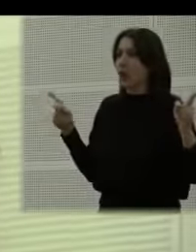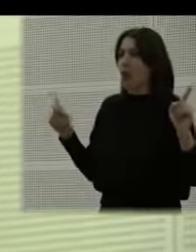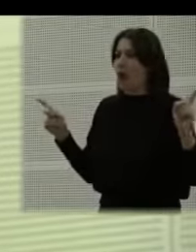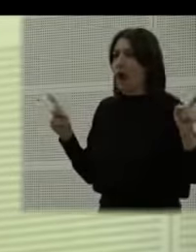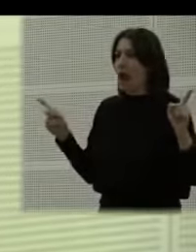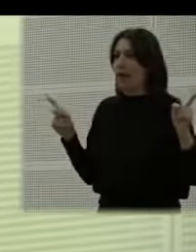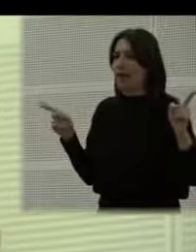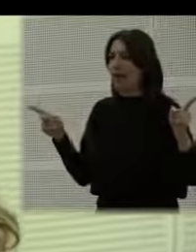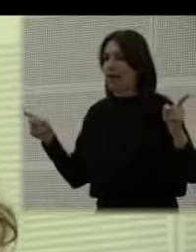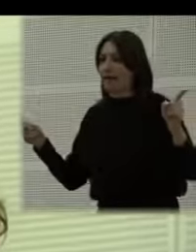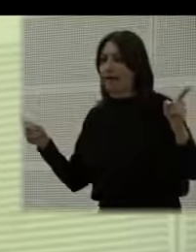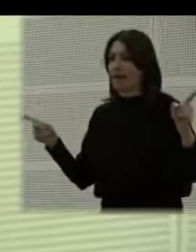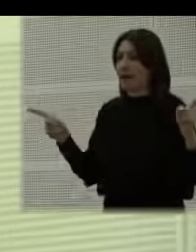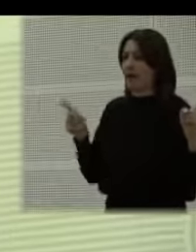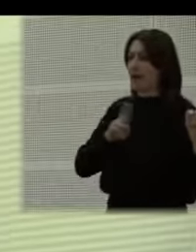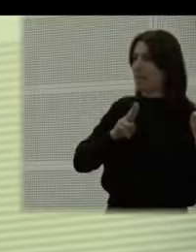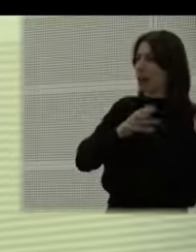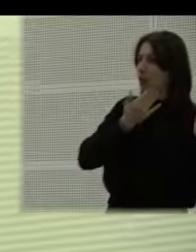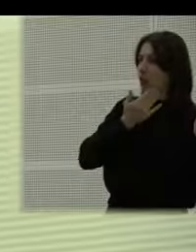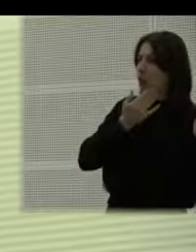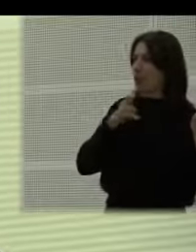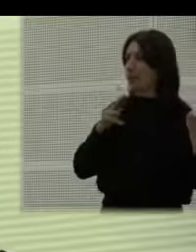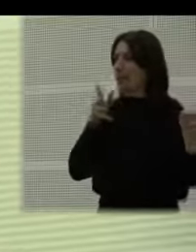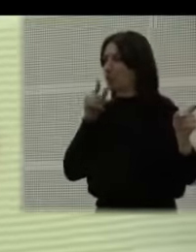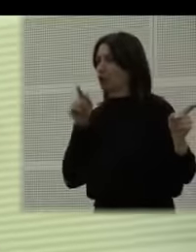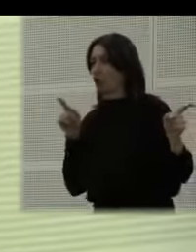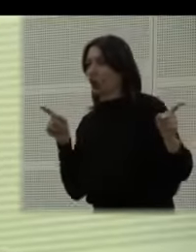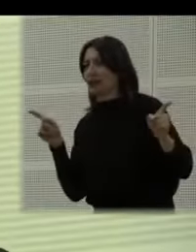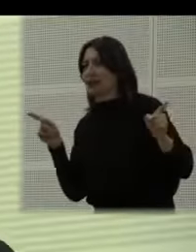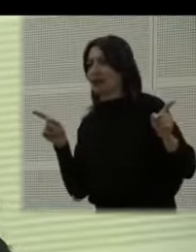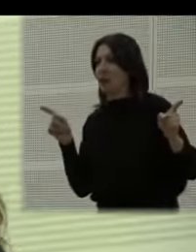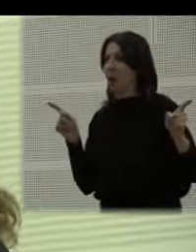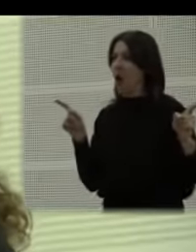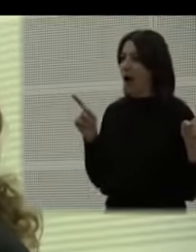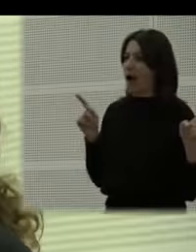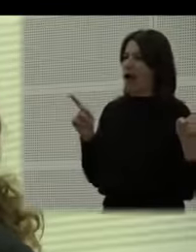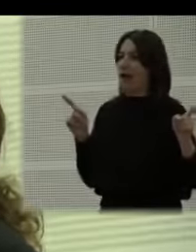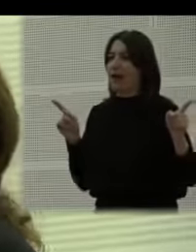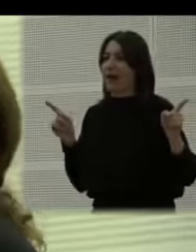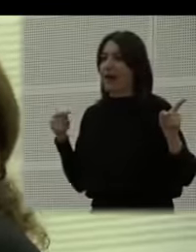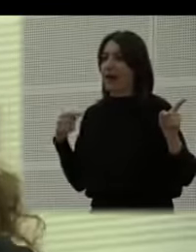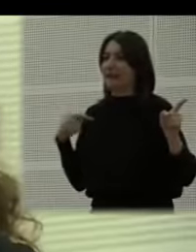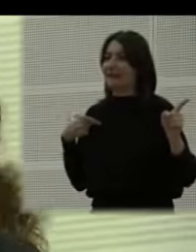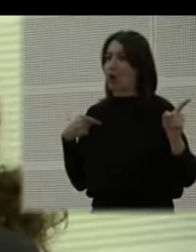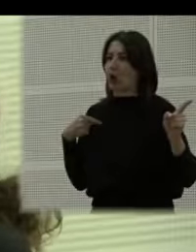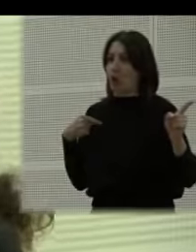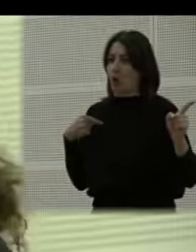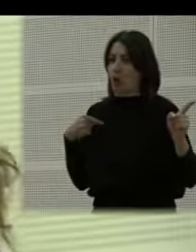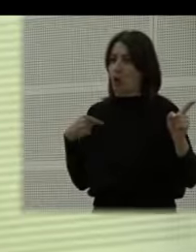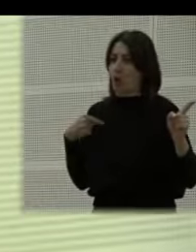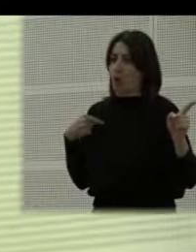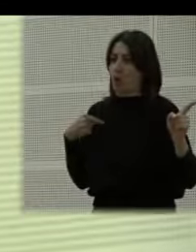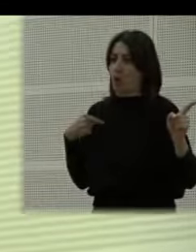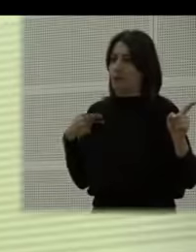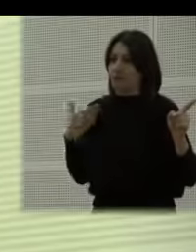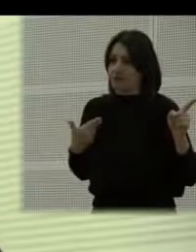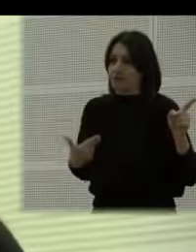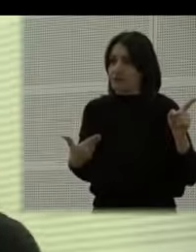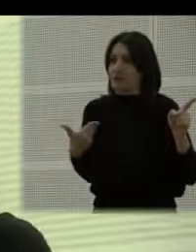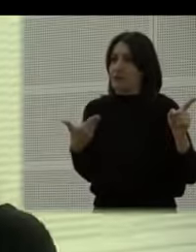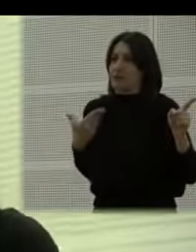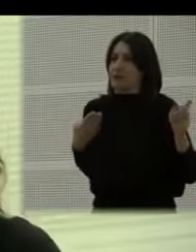bivio, il bagno per uomini e il bagno per le donne, e io che sono così